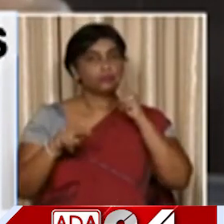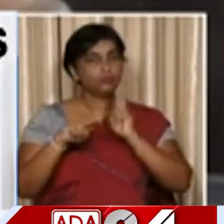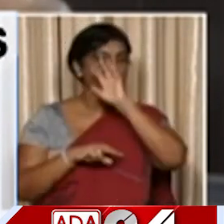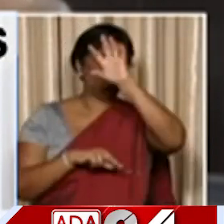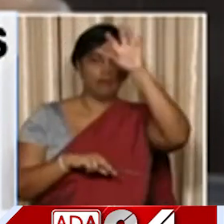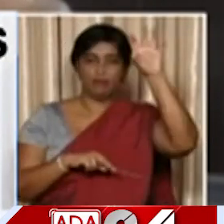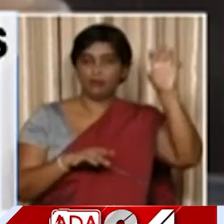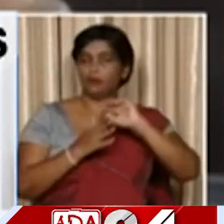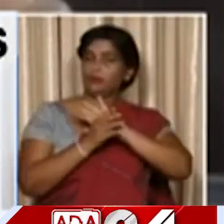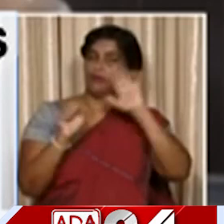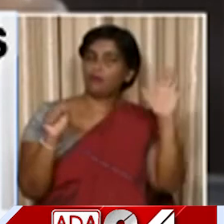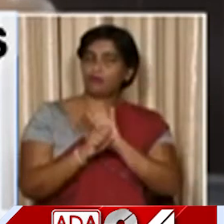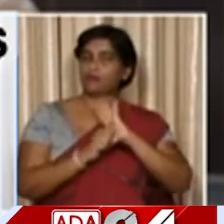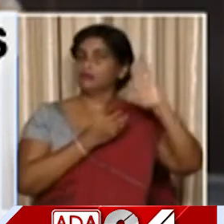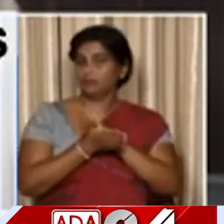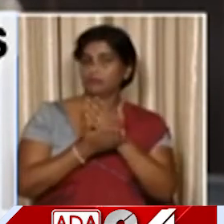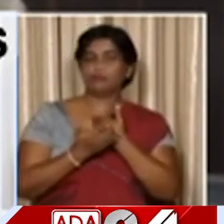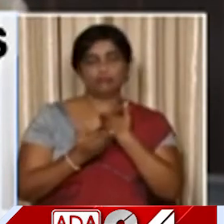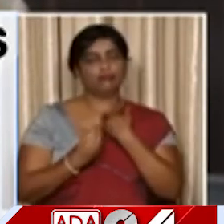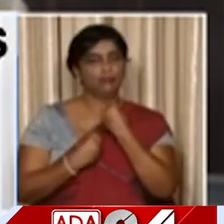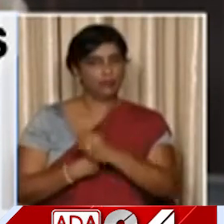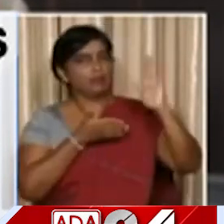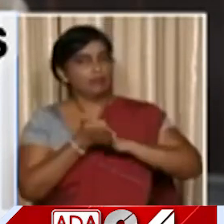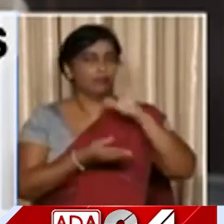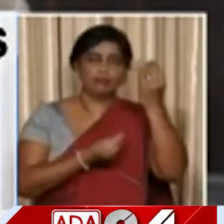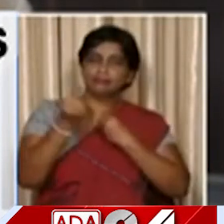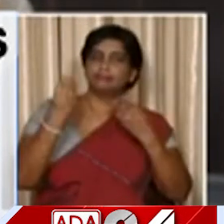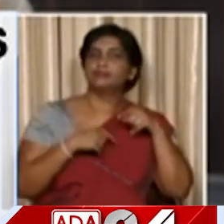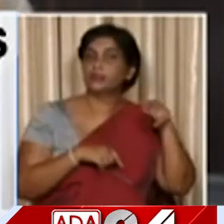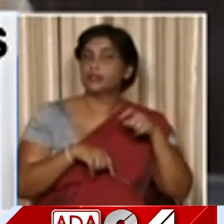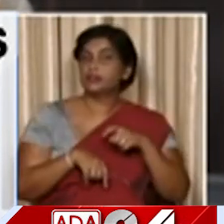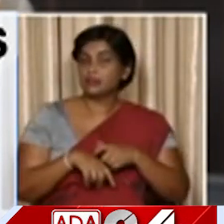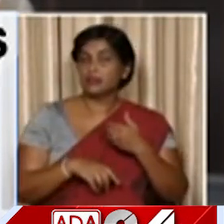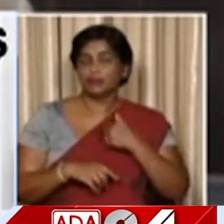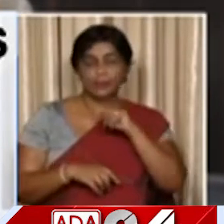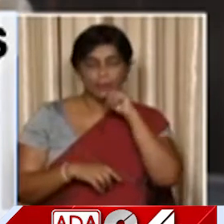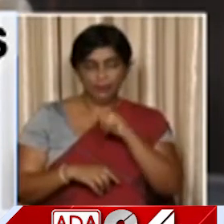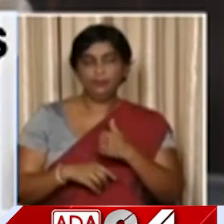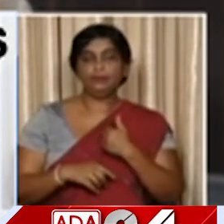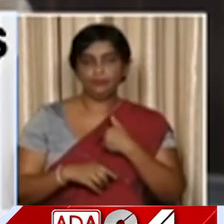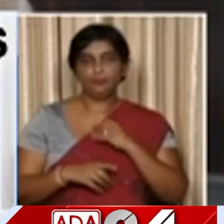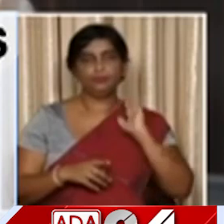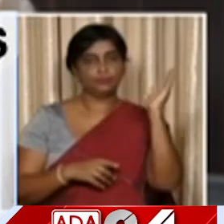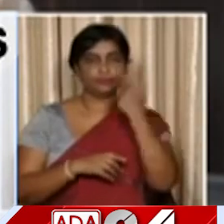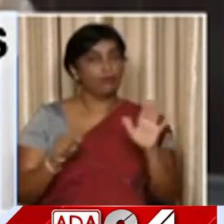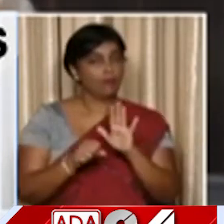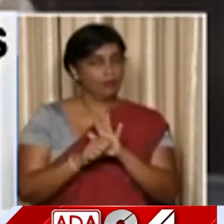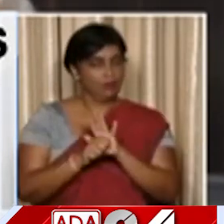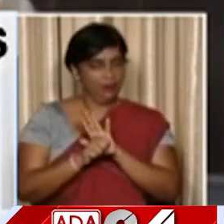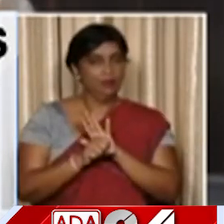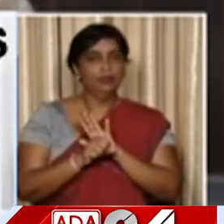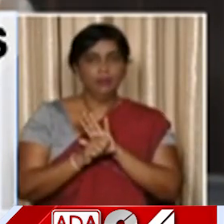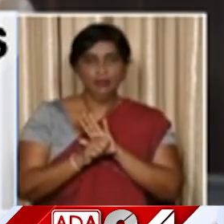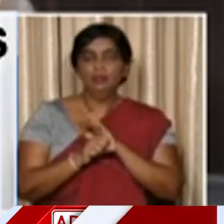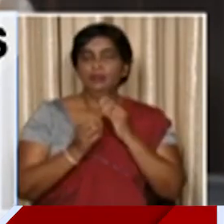රටවල් සියල්ල උපරිමයෙන්ම අප ගැන සොයා බැලුවා සහන සැලසුවා ඒ අවස්ථාවේදී මම ප්‍රසිද්ධියේම ඔබ සැමටම කියා සිටියේ